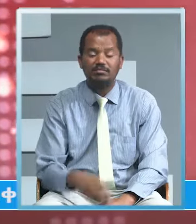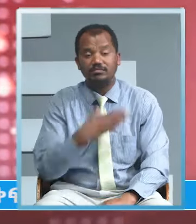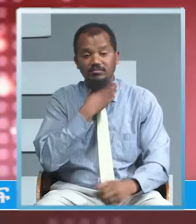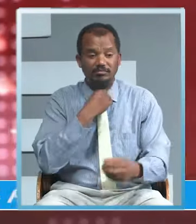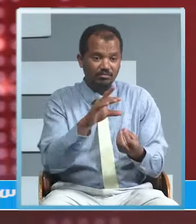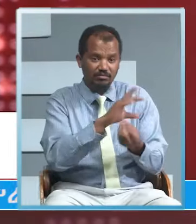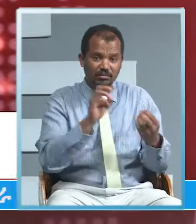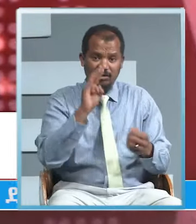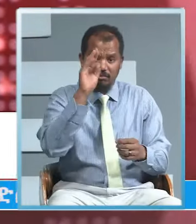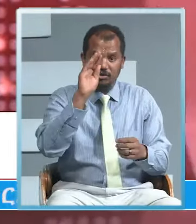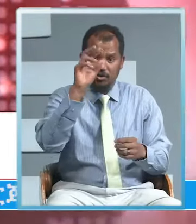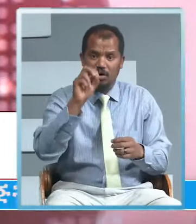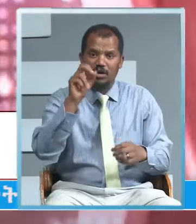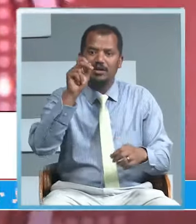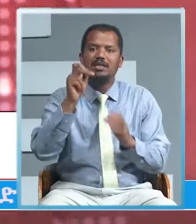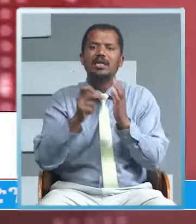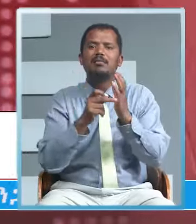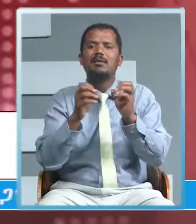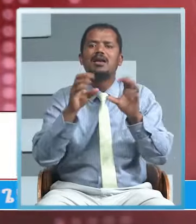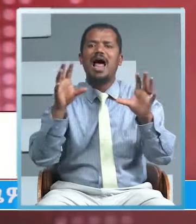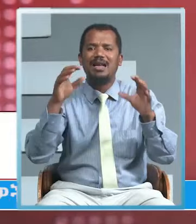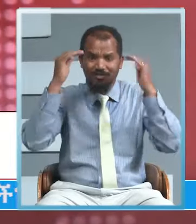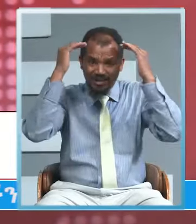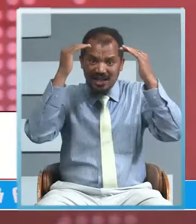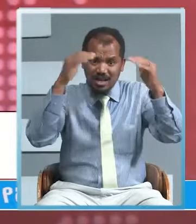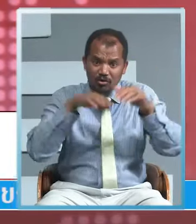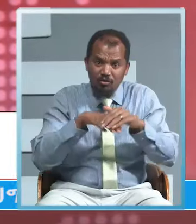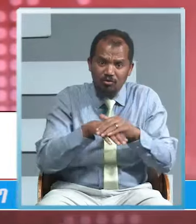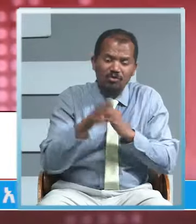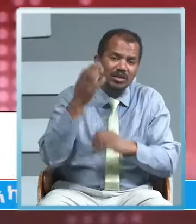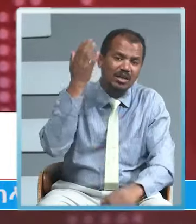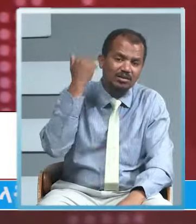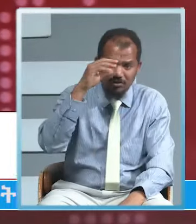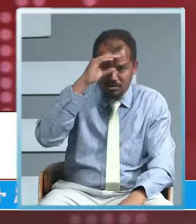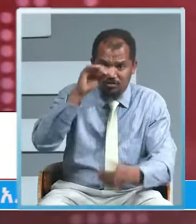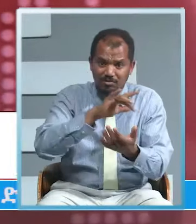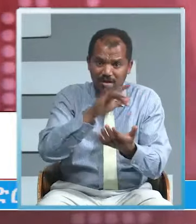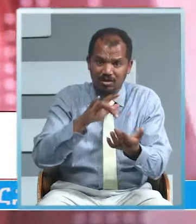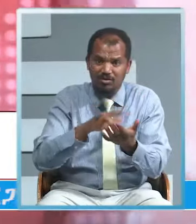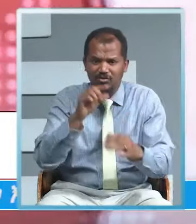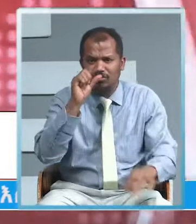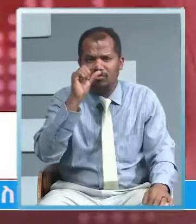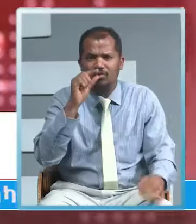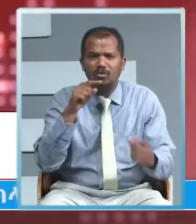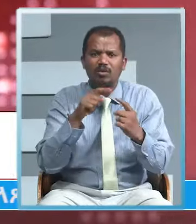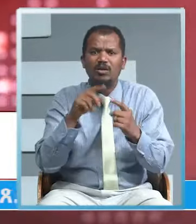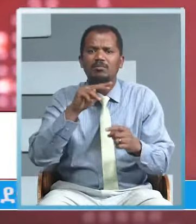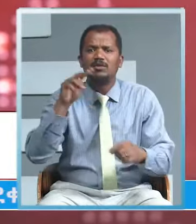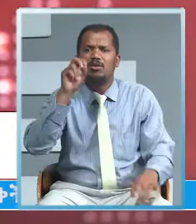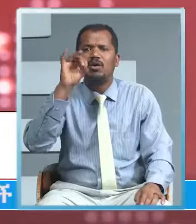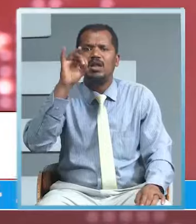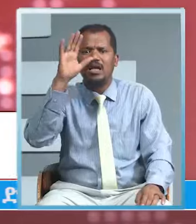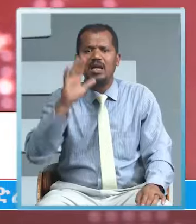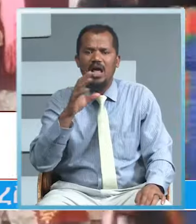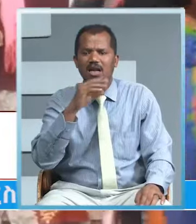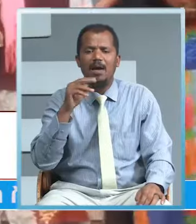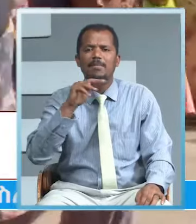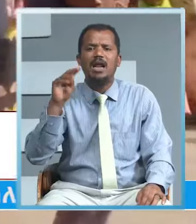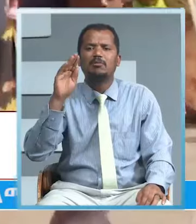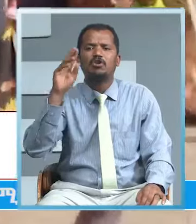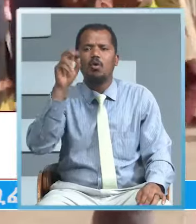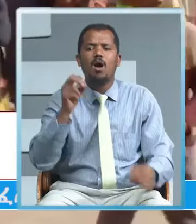በአማራ ክልል ሰሜን ሸዋ ዞን ደብረ ብርሃን ከተማ መጠለያ ጣቢያዎች ውስጥ ከነበሩ ሰዎች መካከል የተወሰኑት ወደ ምስራቅ ወለጋና